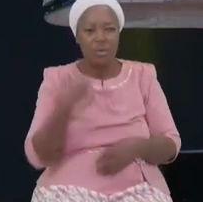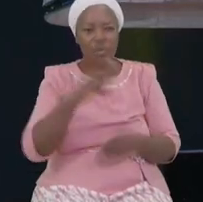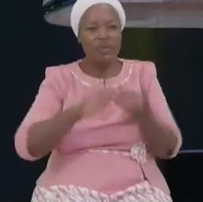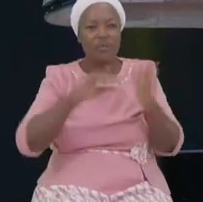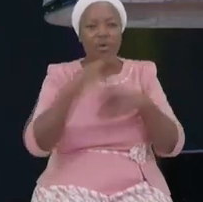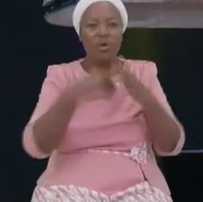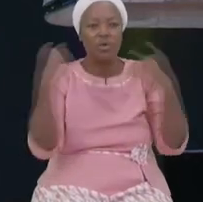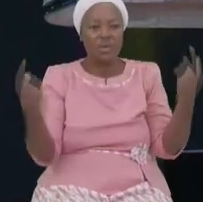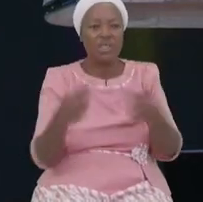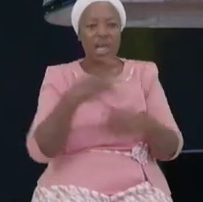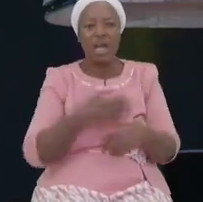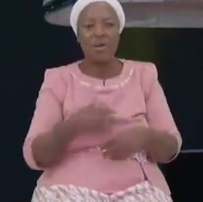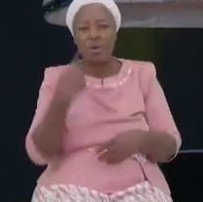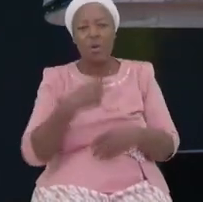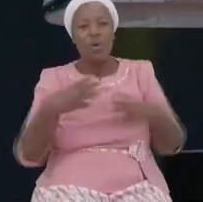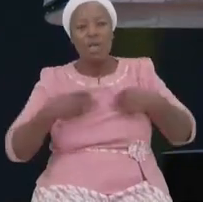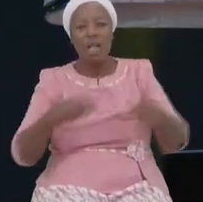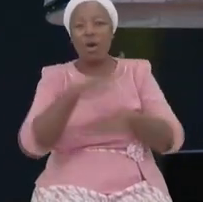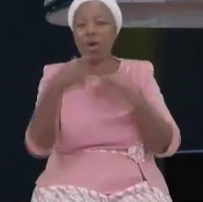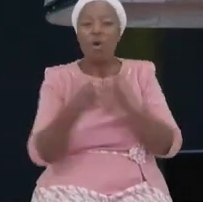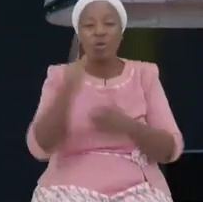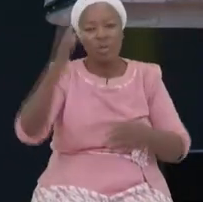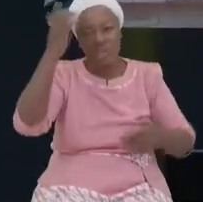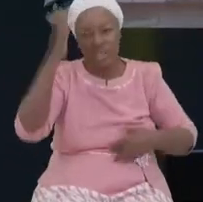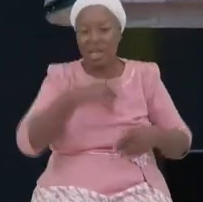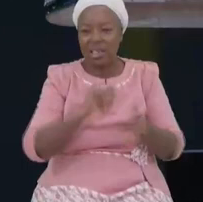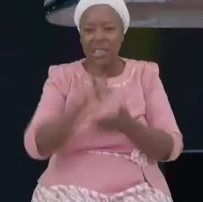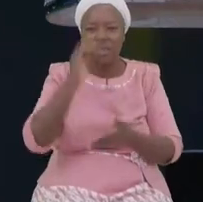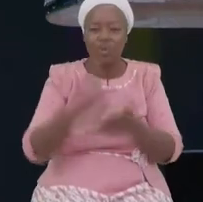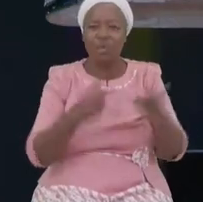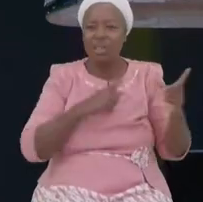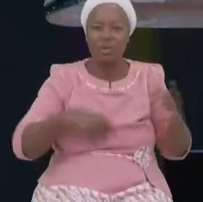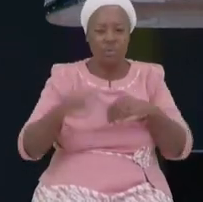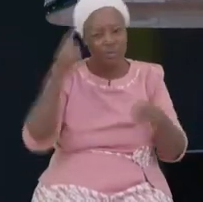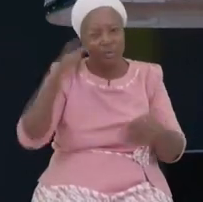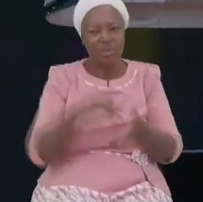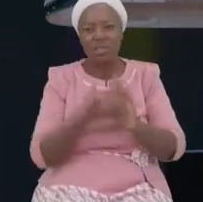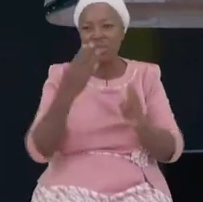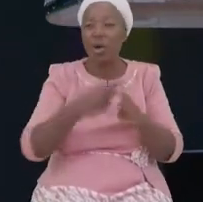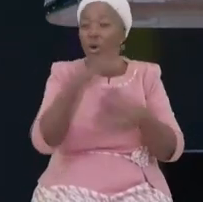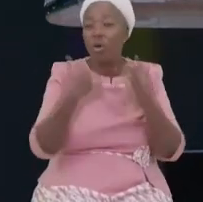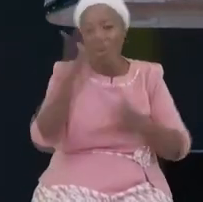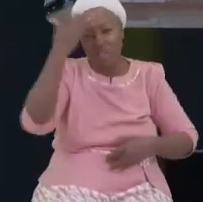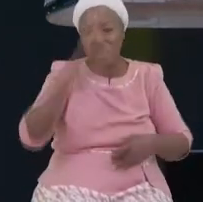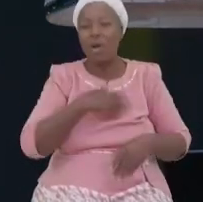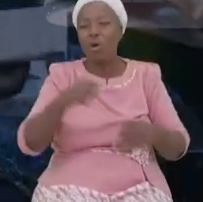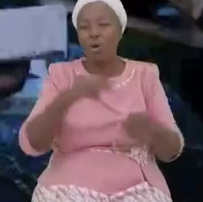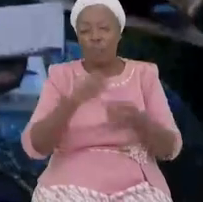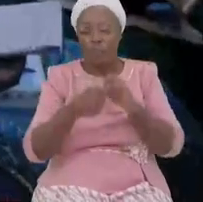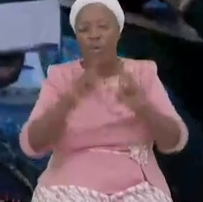toi. Toute maladie, toute infirmité, tout est parti au nom de